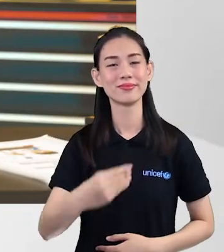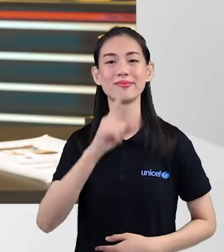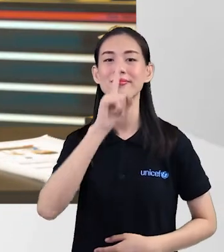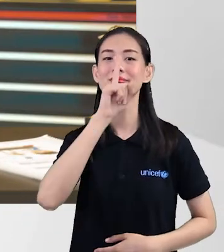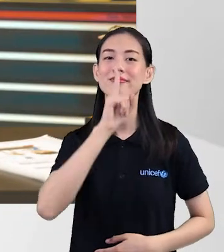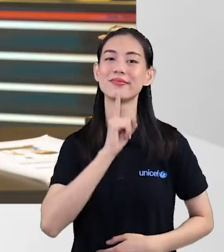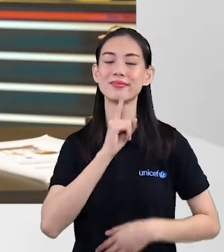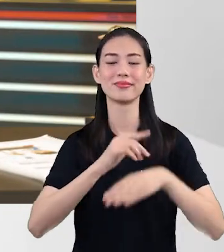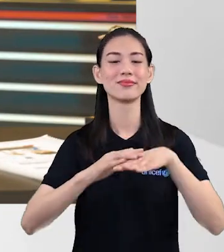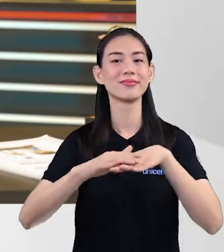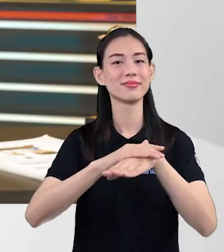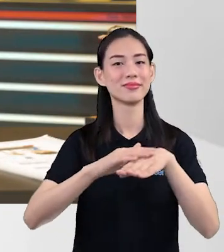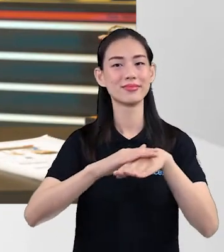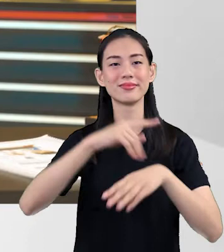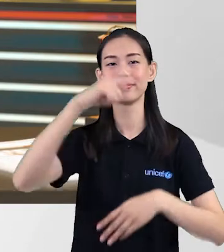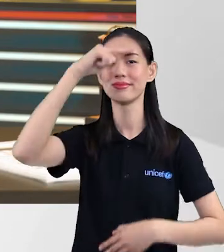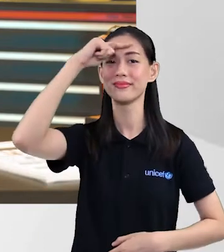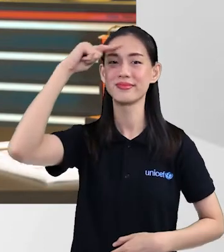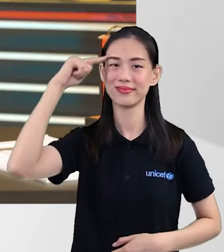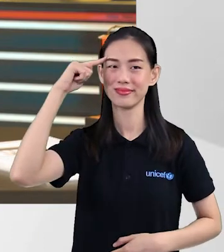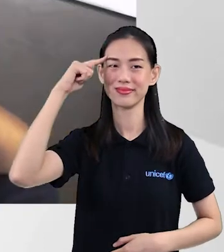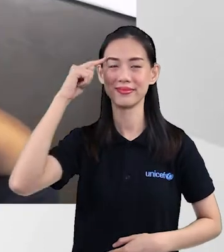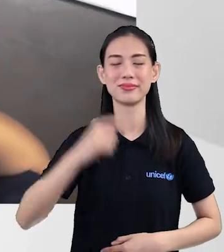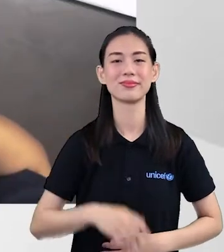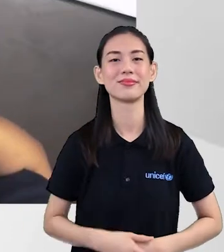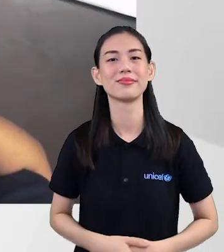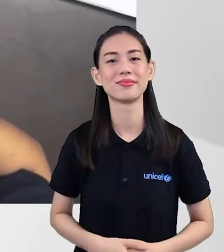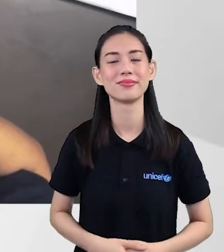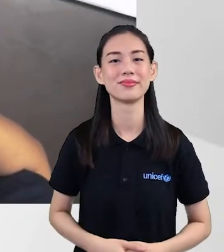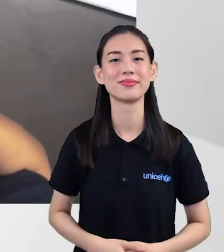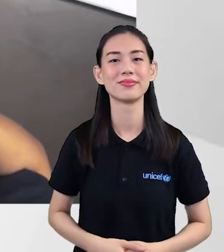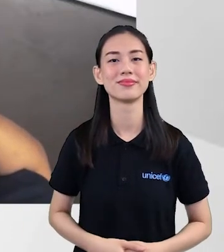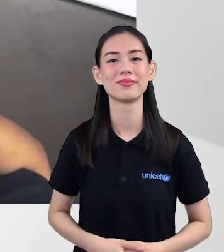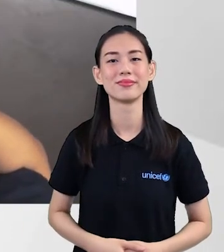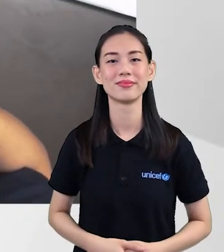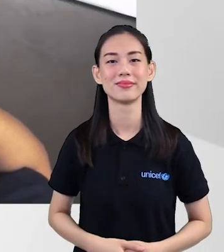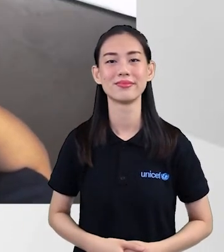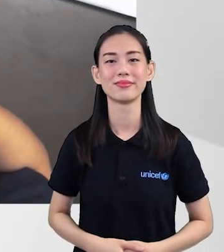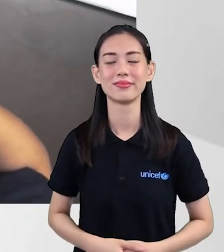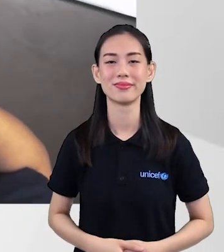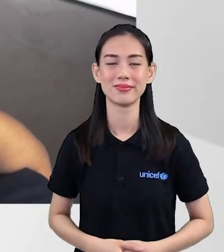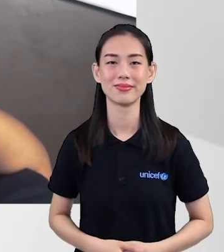ke wayar merah dan wayar coklat ke wayar hitam.